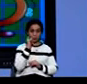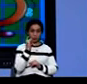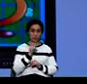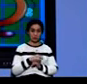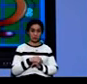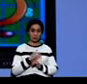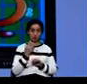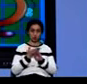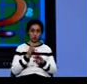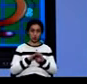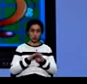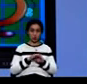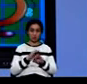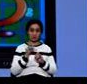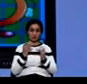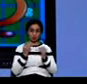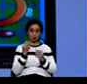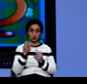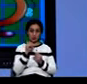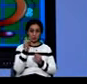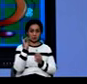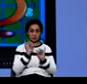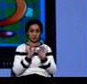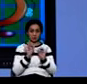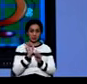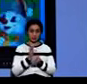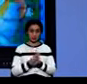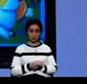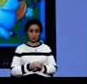Думаем. Тяжело? Давайте еще раз подскажу.